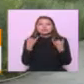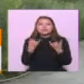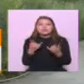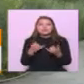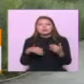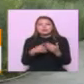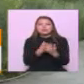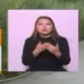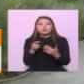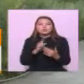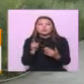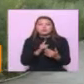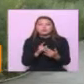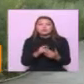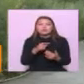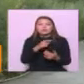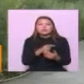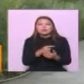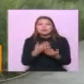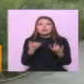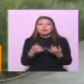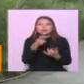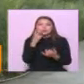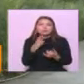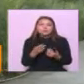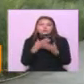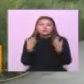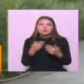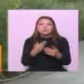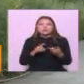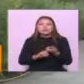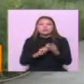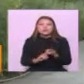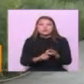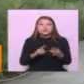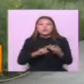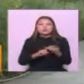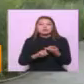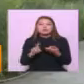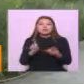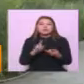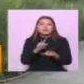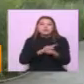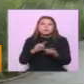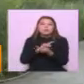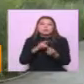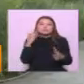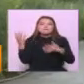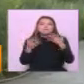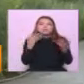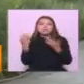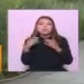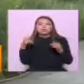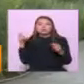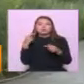запах в тите города и других на отсуствует это и связано с тем что меняется направление ветра и в